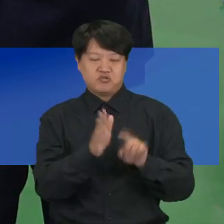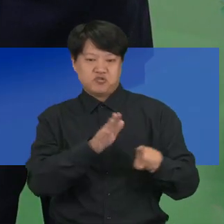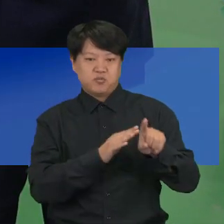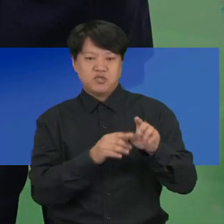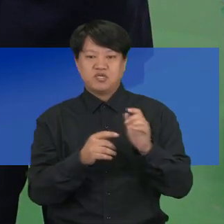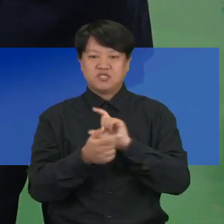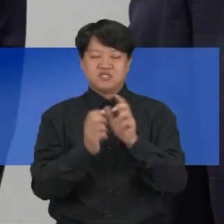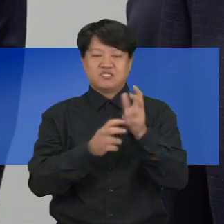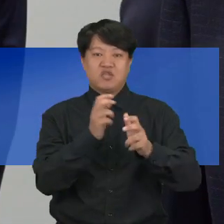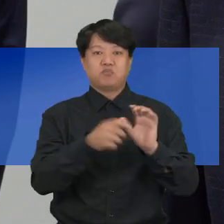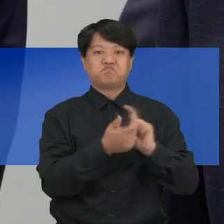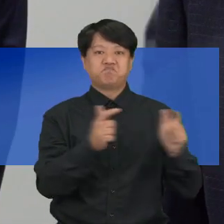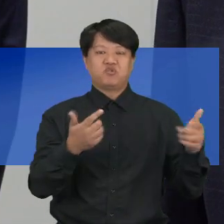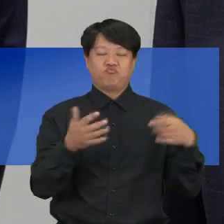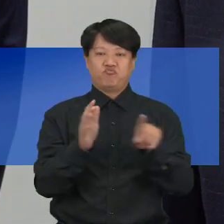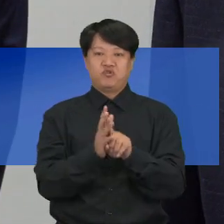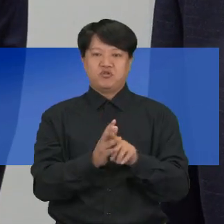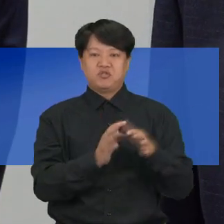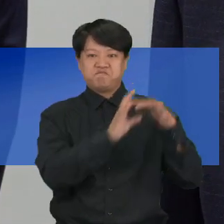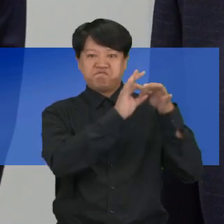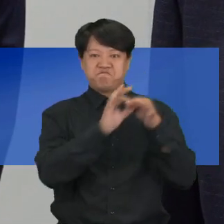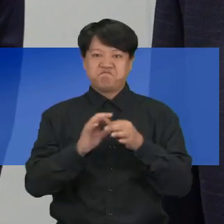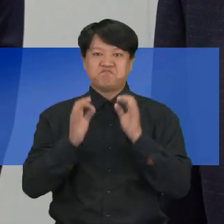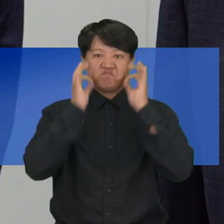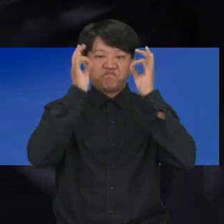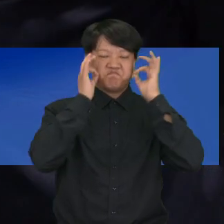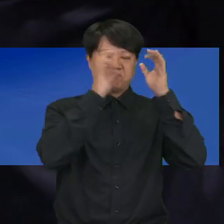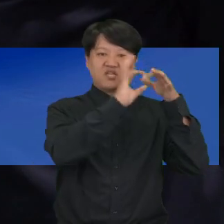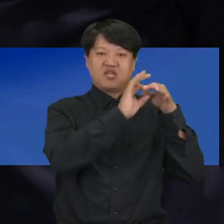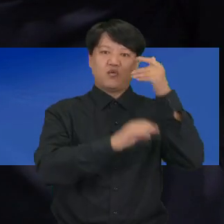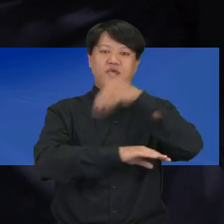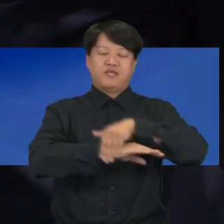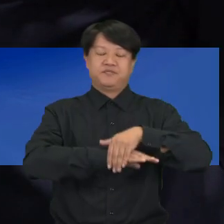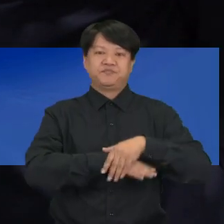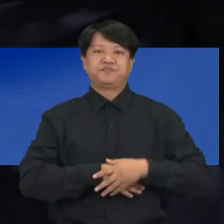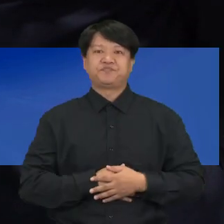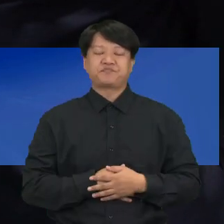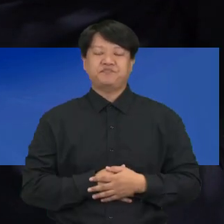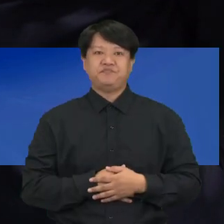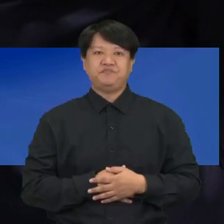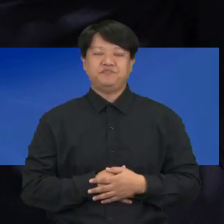분야 를 선도하며 산업 아 변화를 위한 다각적인 노력을 이어나갈 계획입니다